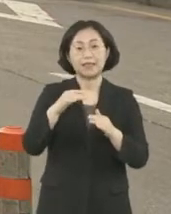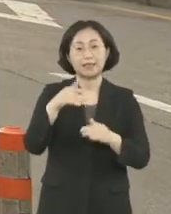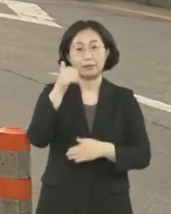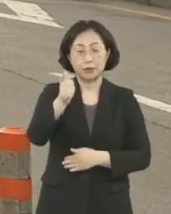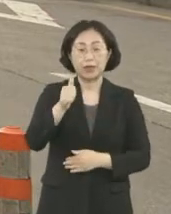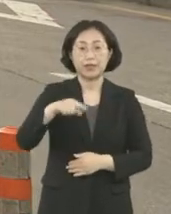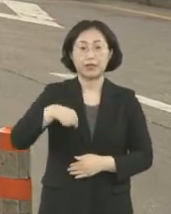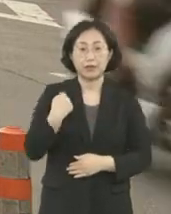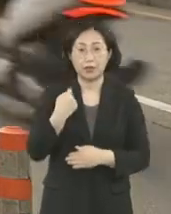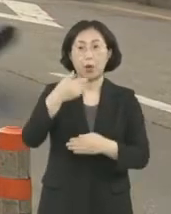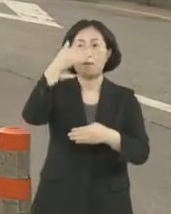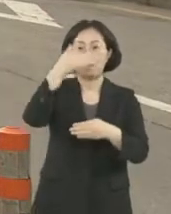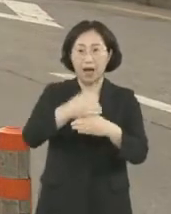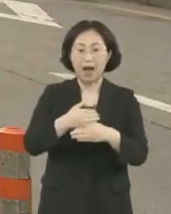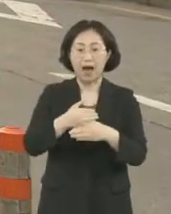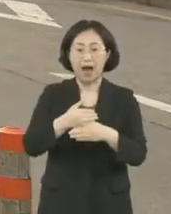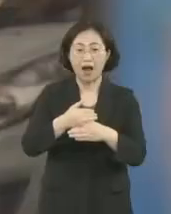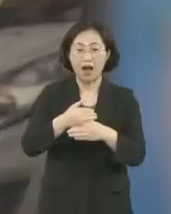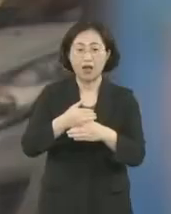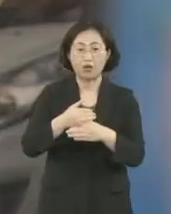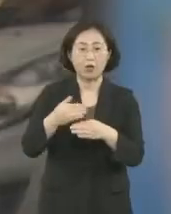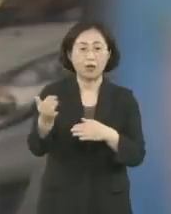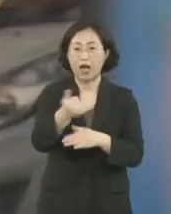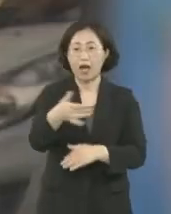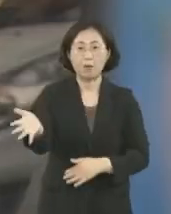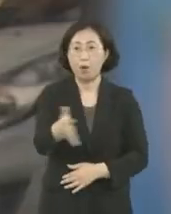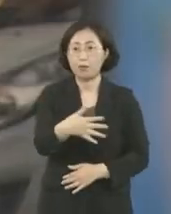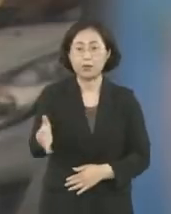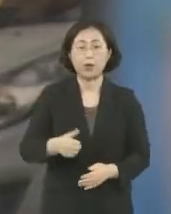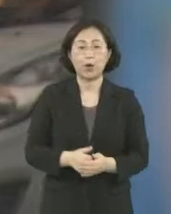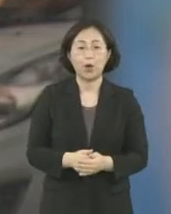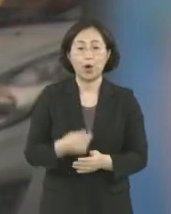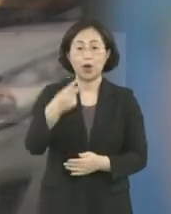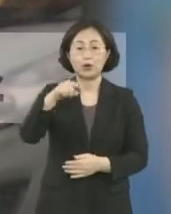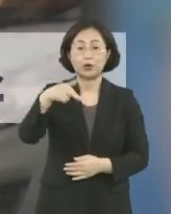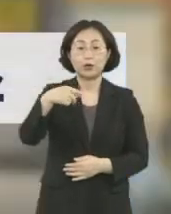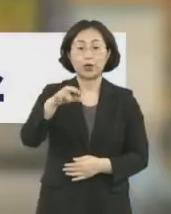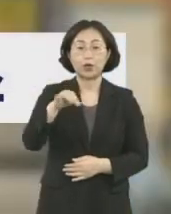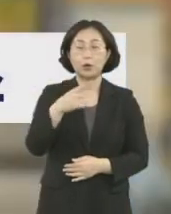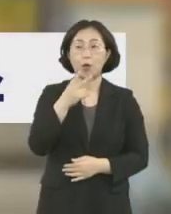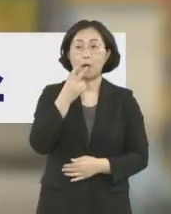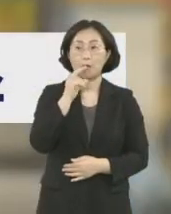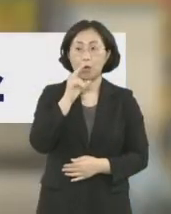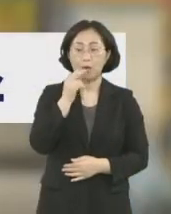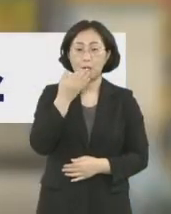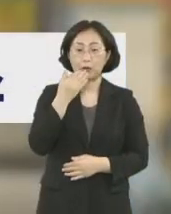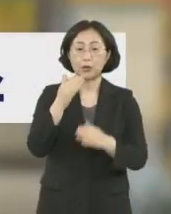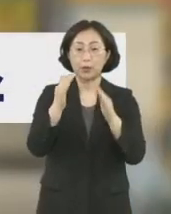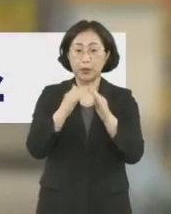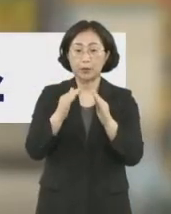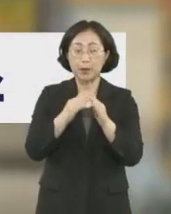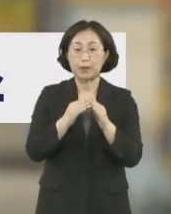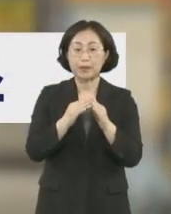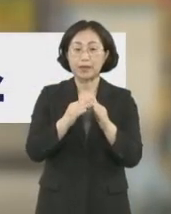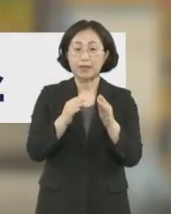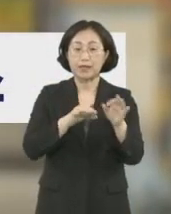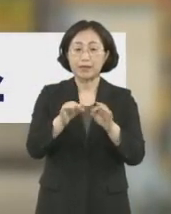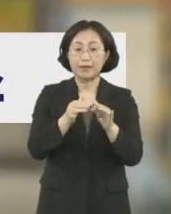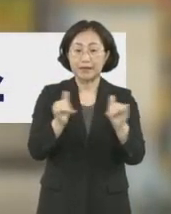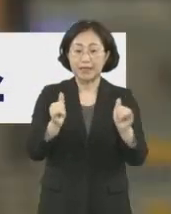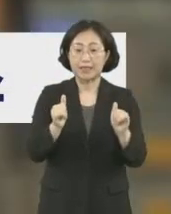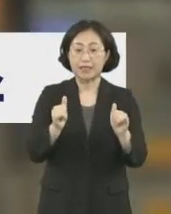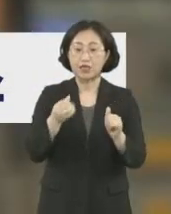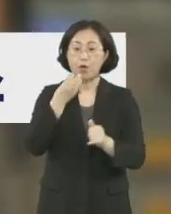인적이 끊긴 유흥가가 되가고 있습니다 두정동 먹자골목 상의는 원정 용을 막기 위해 수도권